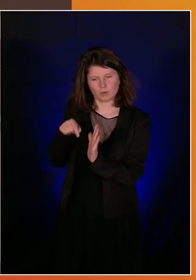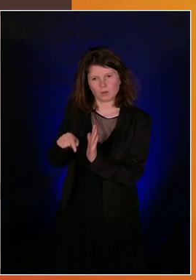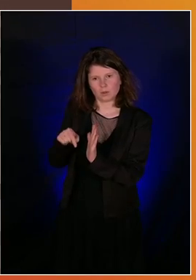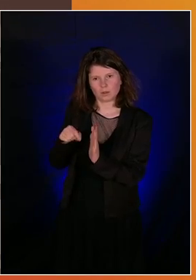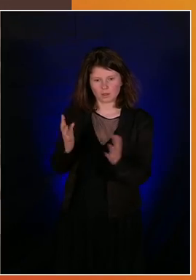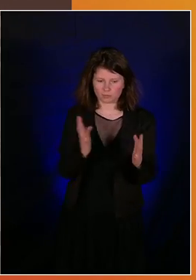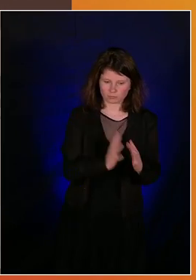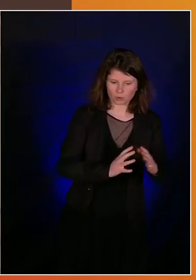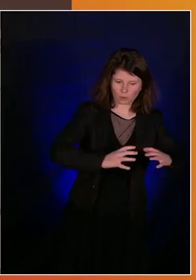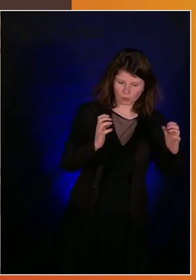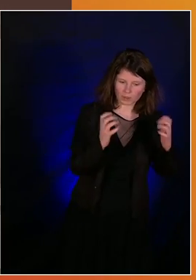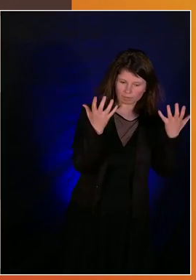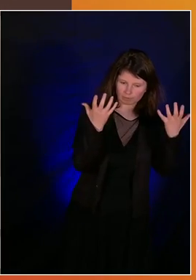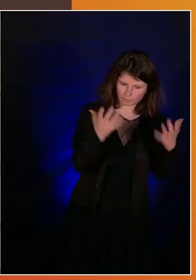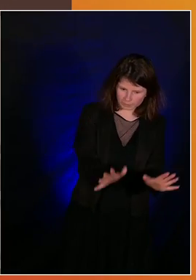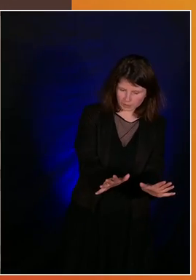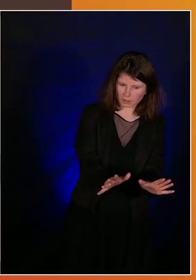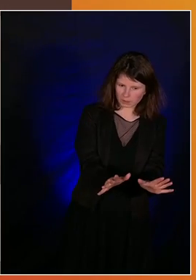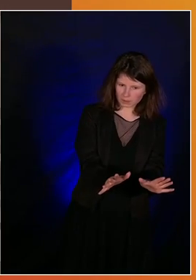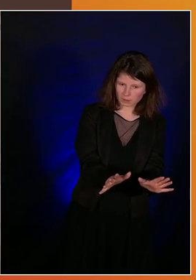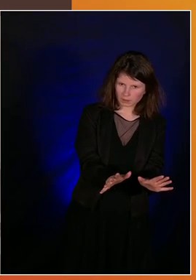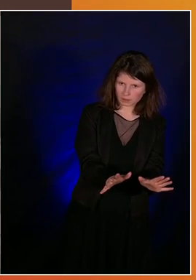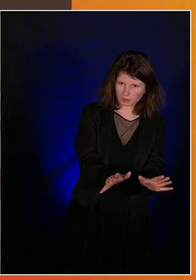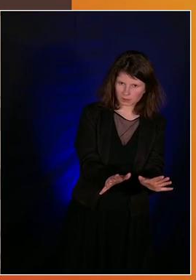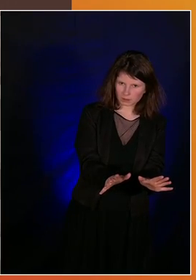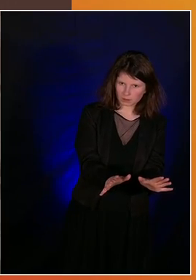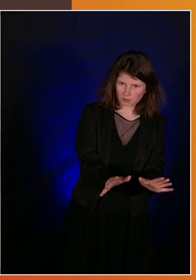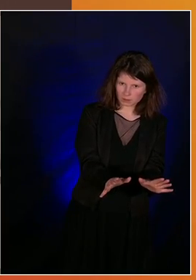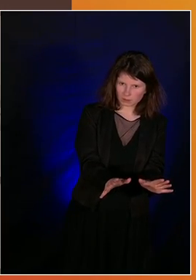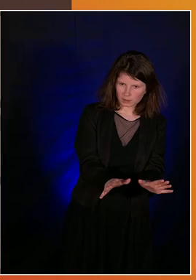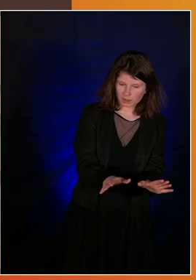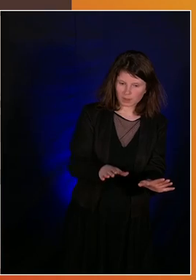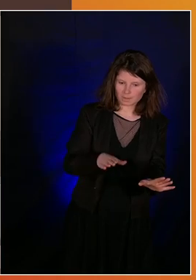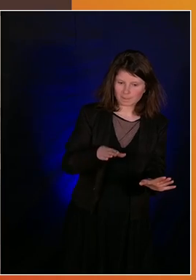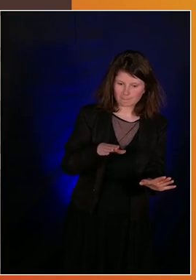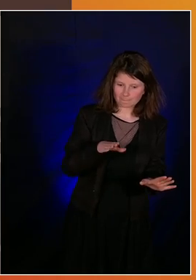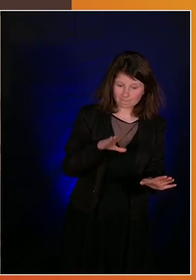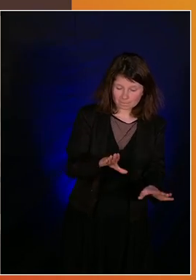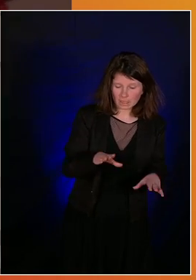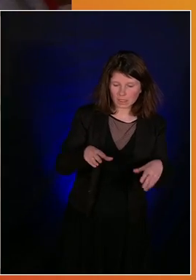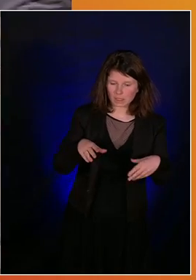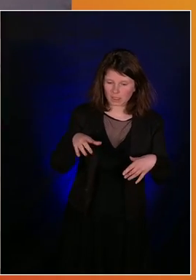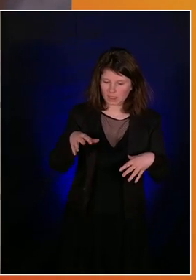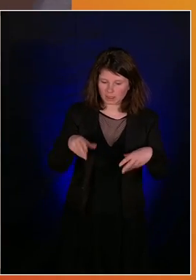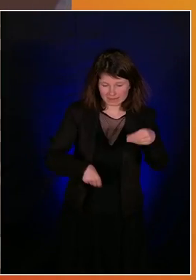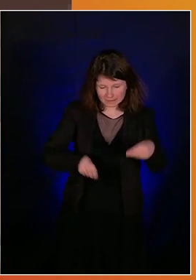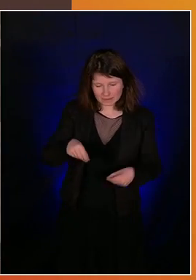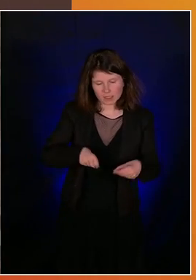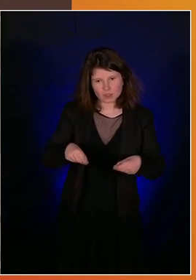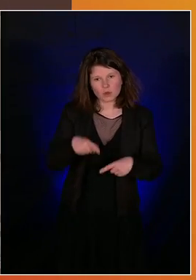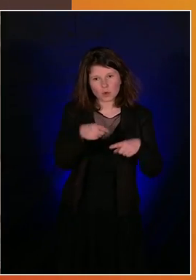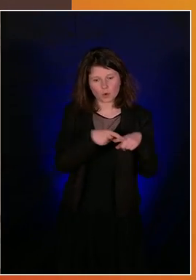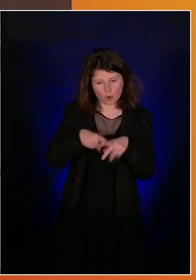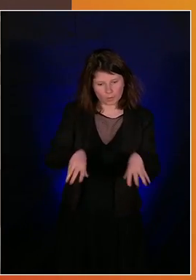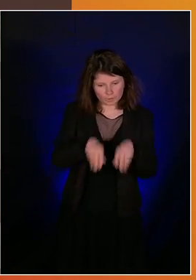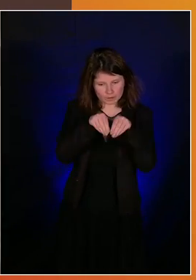congrès sans poser sans sans qu'on prenne à l'intérieur de la de la direction confédérale pardon